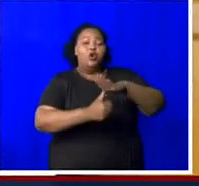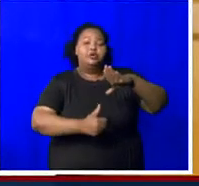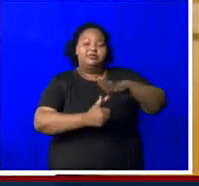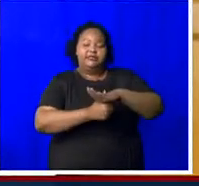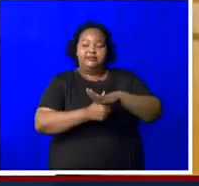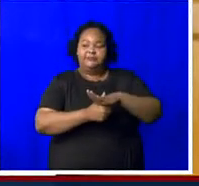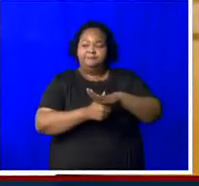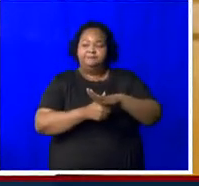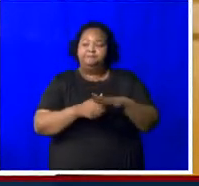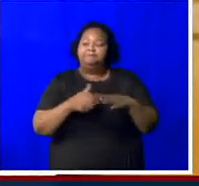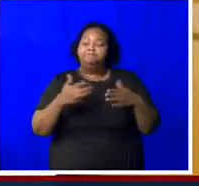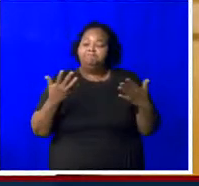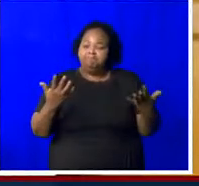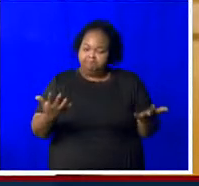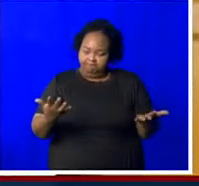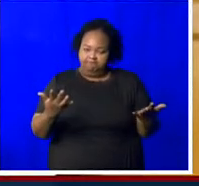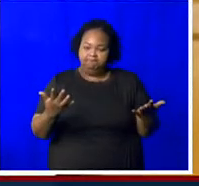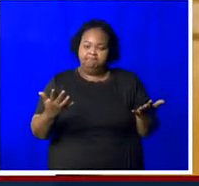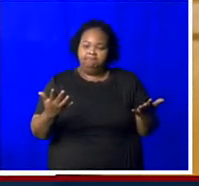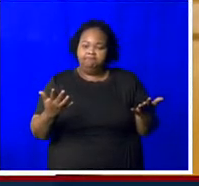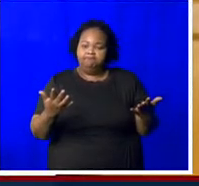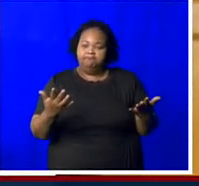Anga noma ningeni inake yini.